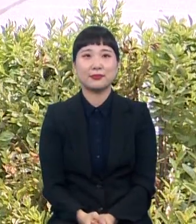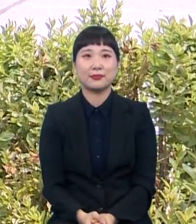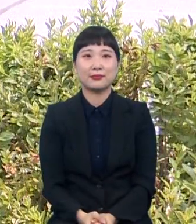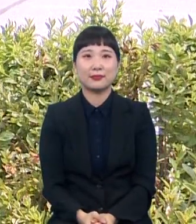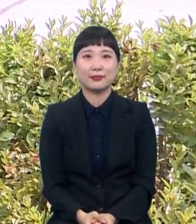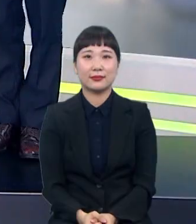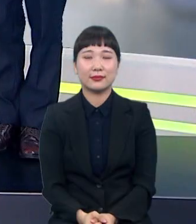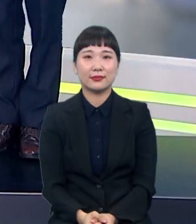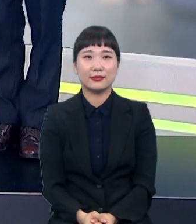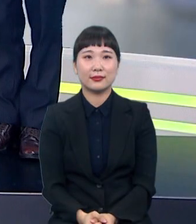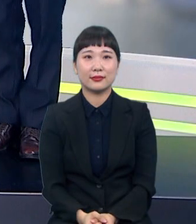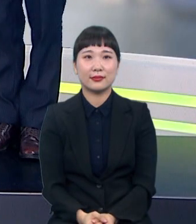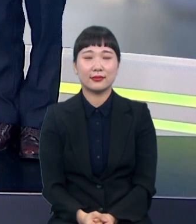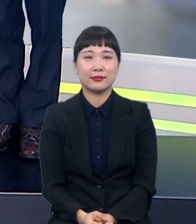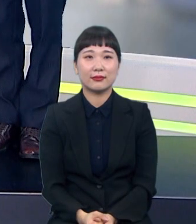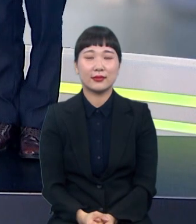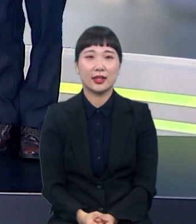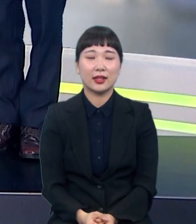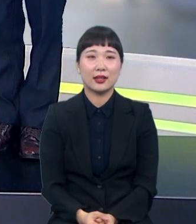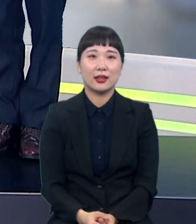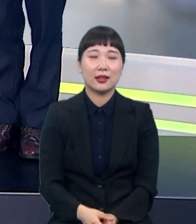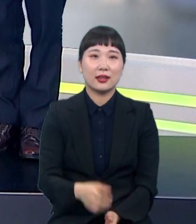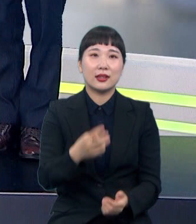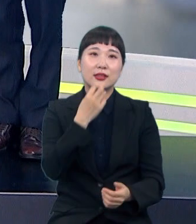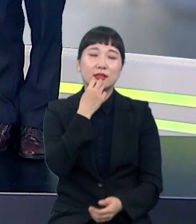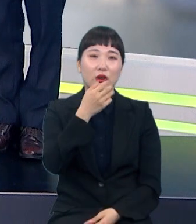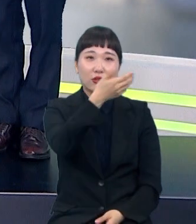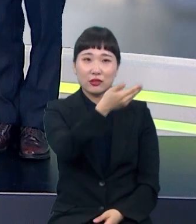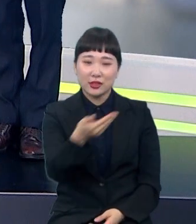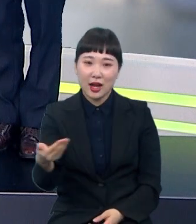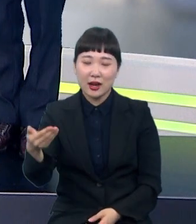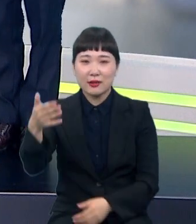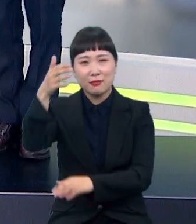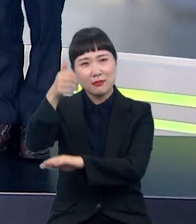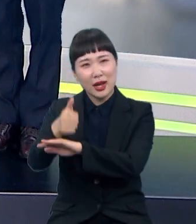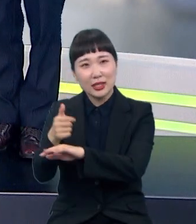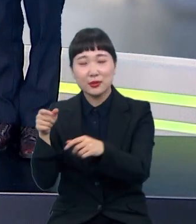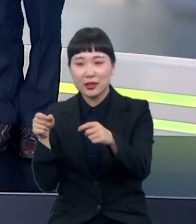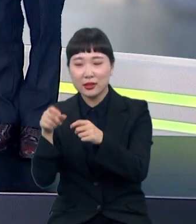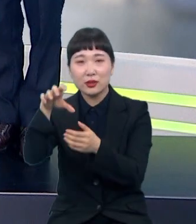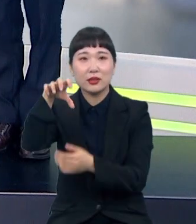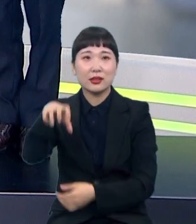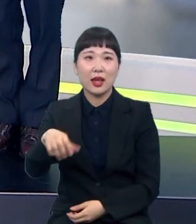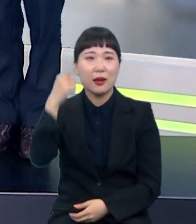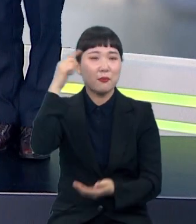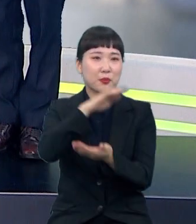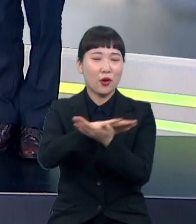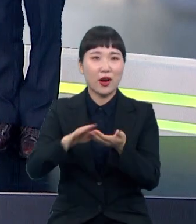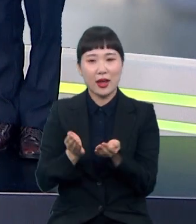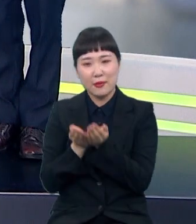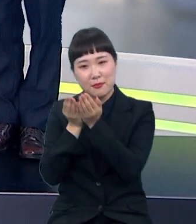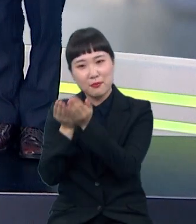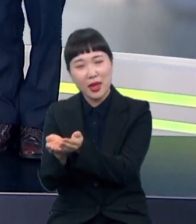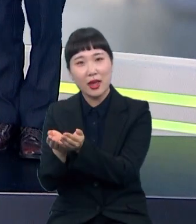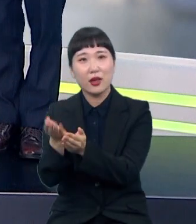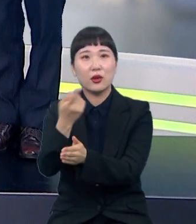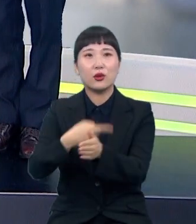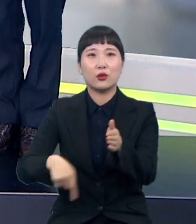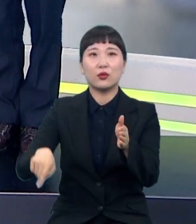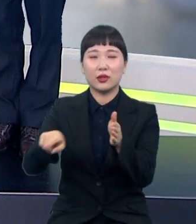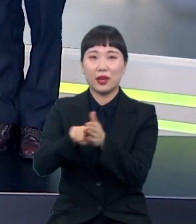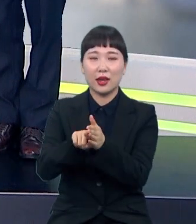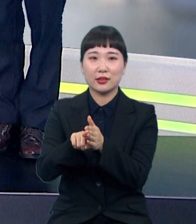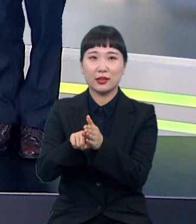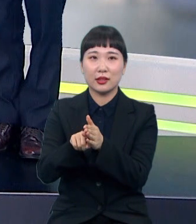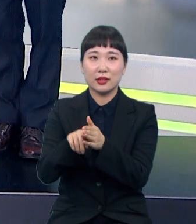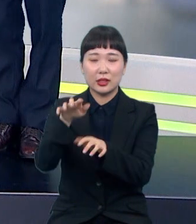이정윤입니다. 한강 하구에 평화의 배를 띄우기 위한 민간의 노력이 올해도 이어집니다. 평화의 배